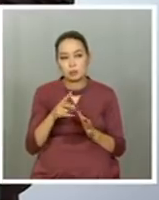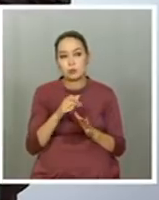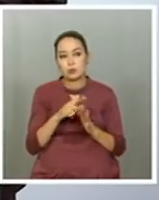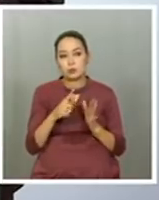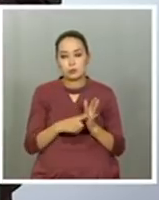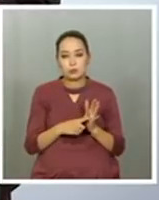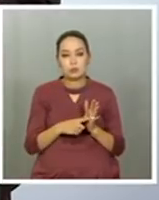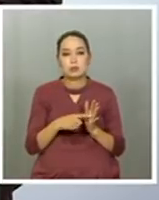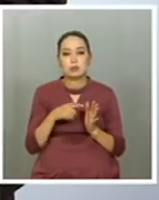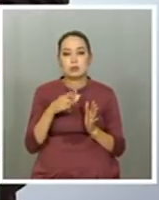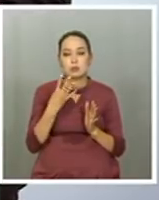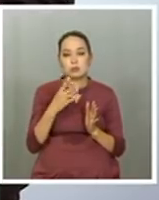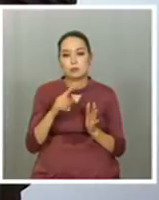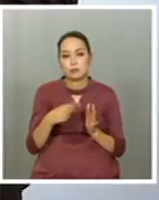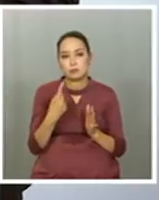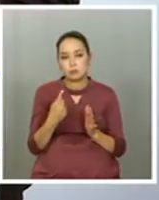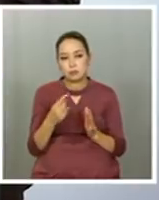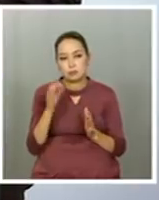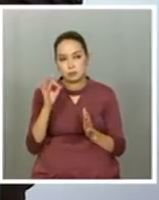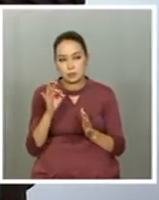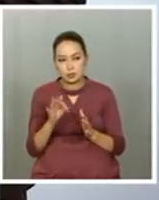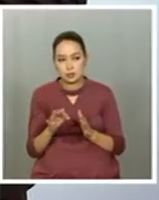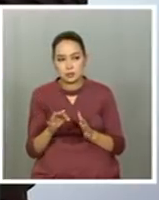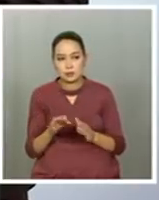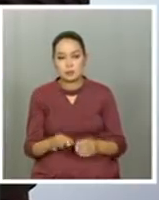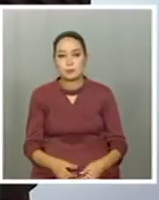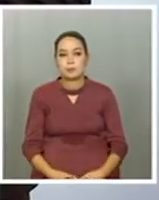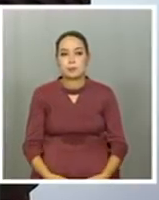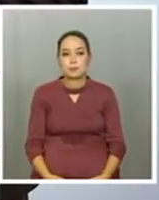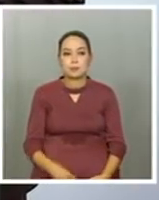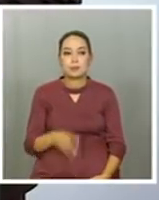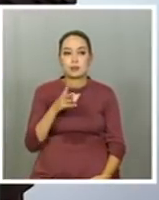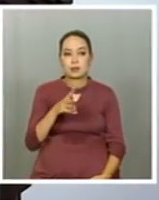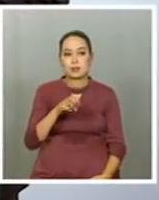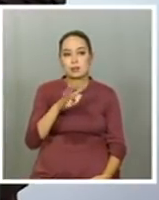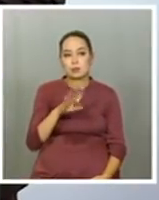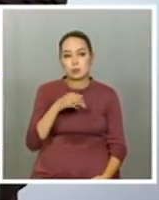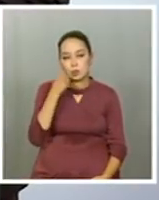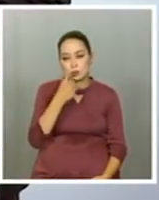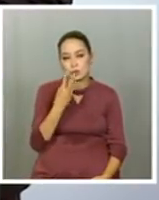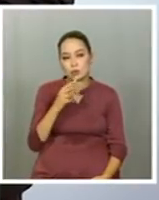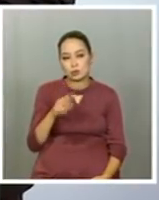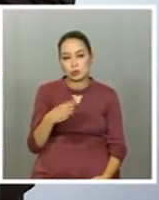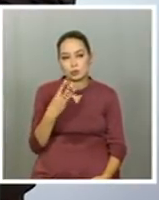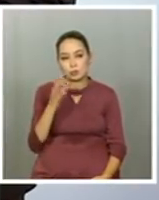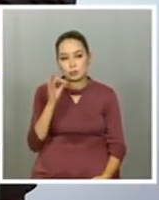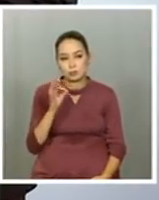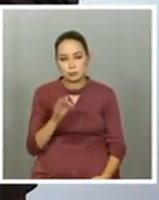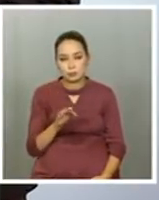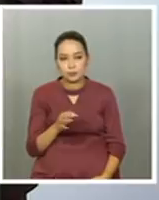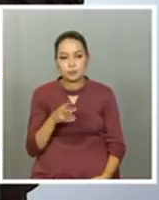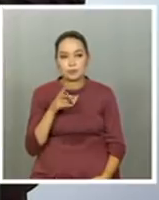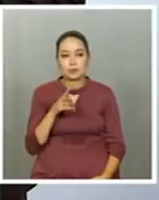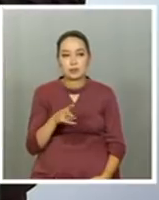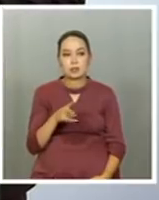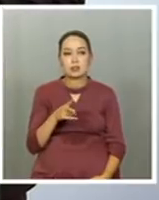жылы 4,1 пайыз, ал 2018 жылдары 3,7, ал